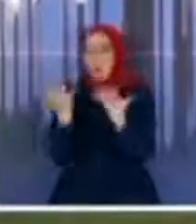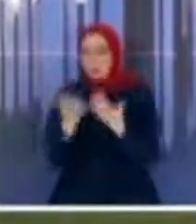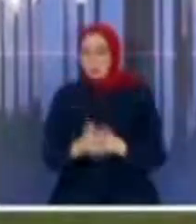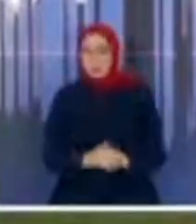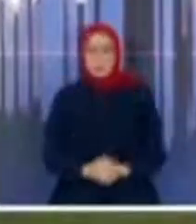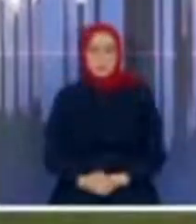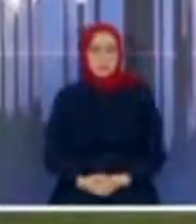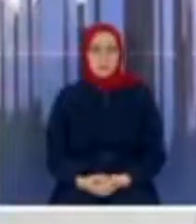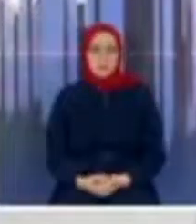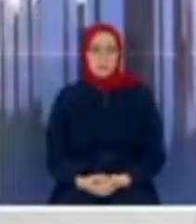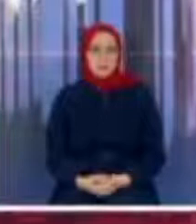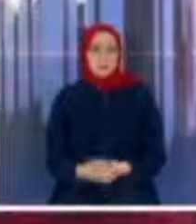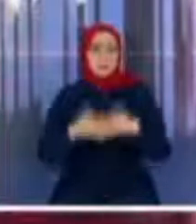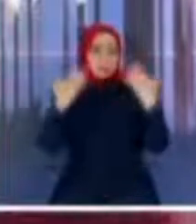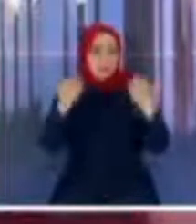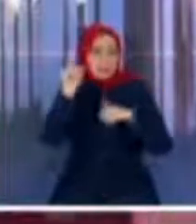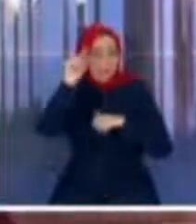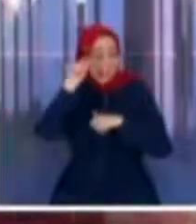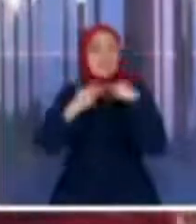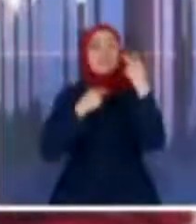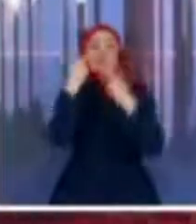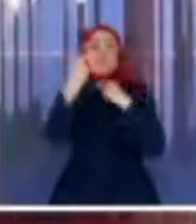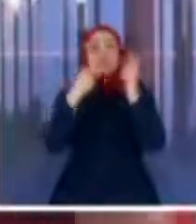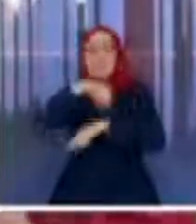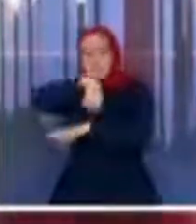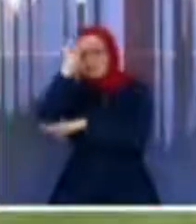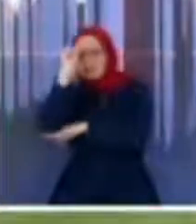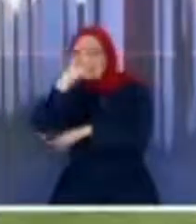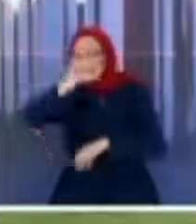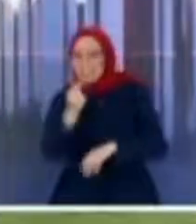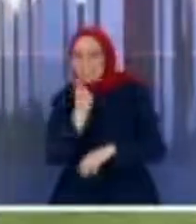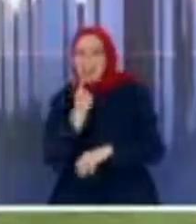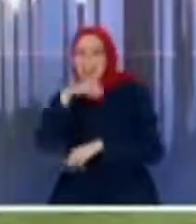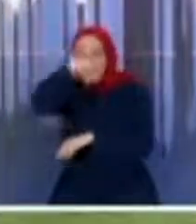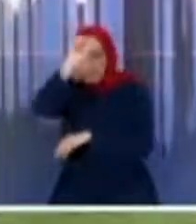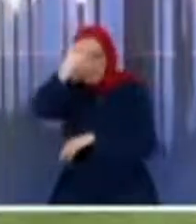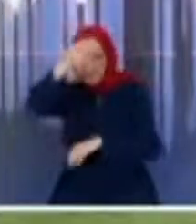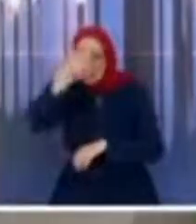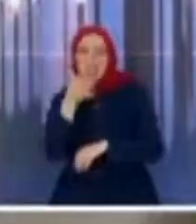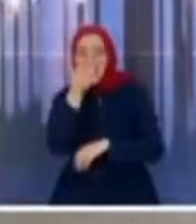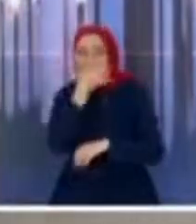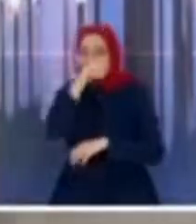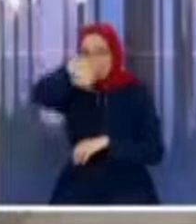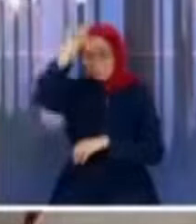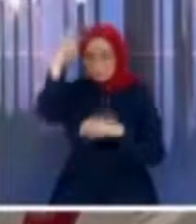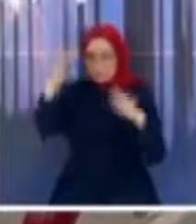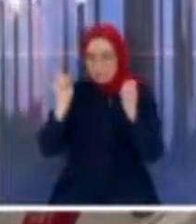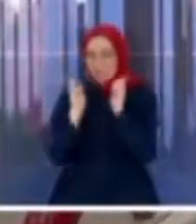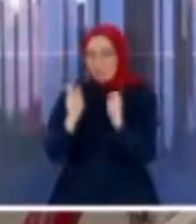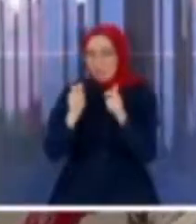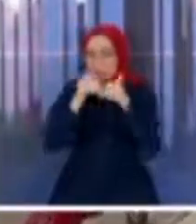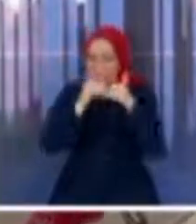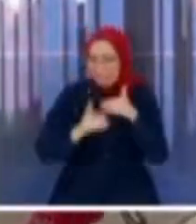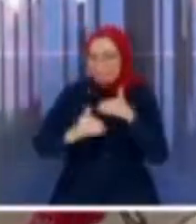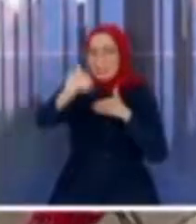في المرحلة هذه تصويتكم رجح كفة محلية الهلال الأحمر التونسي بنفزة وقدمتوا لها فرصة جديدة للوصول